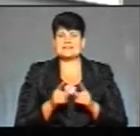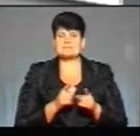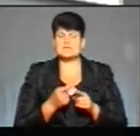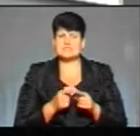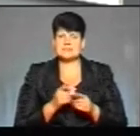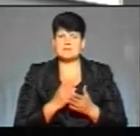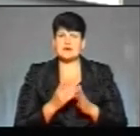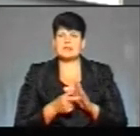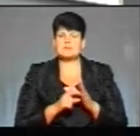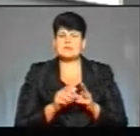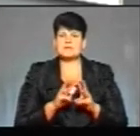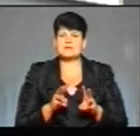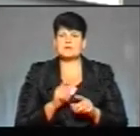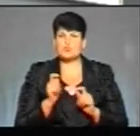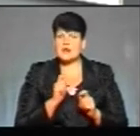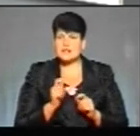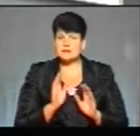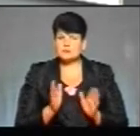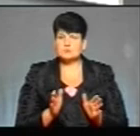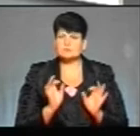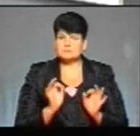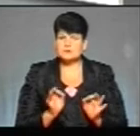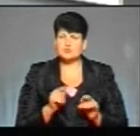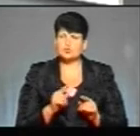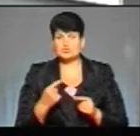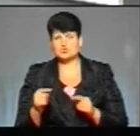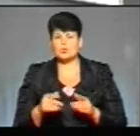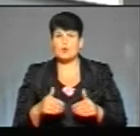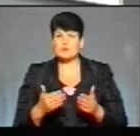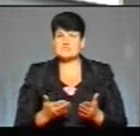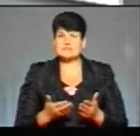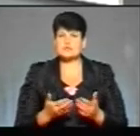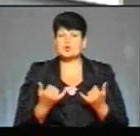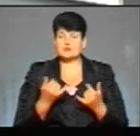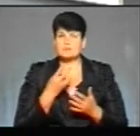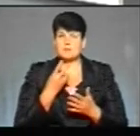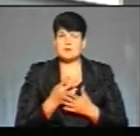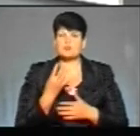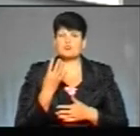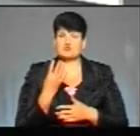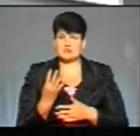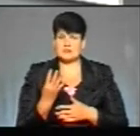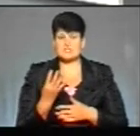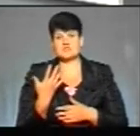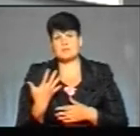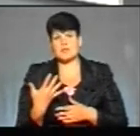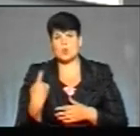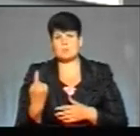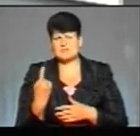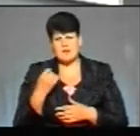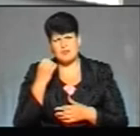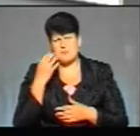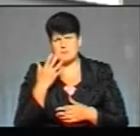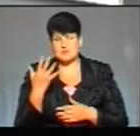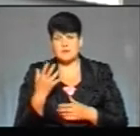бути Кабінет міністрів України, правильно? Тобто на ту чи іншу пропозицію. Сьогодні ми бачимо 4 чи 5 областей, я вже точно не пам'ятаю. Ну,